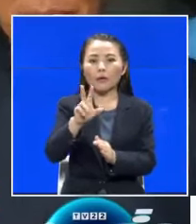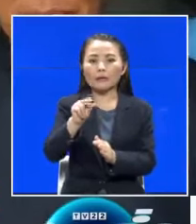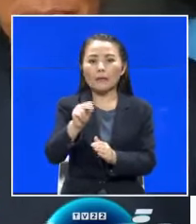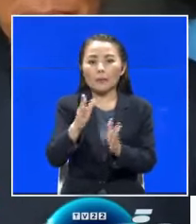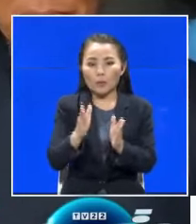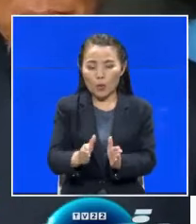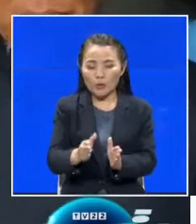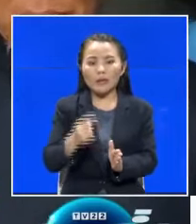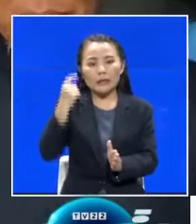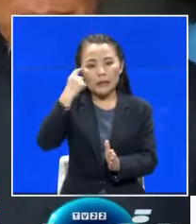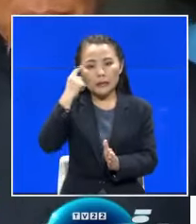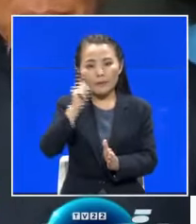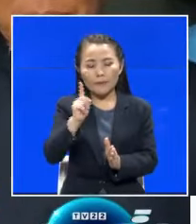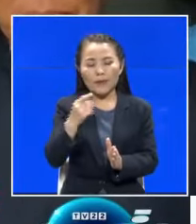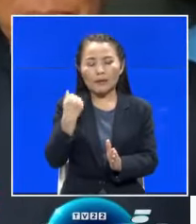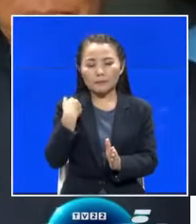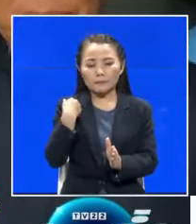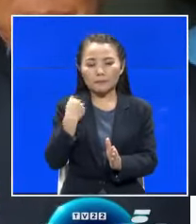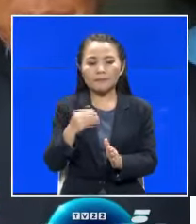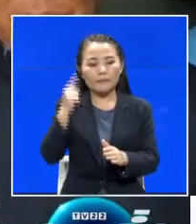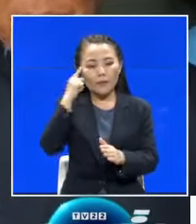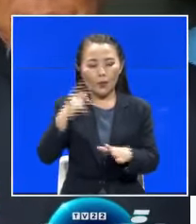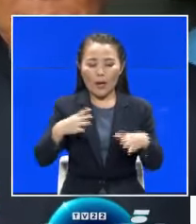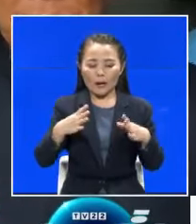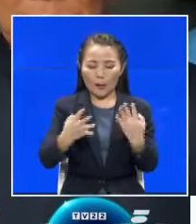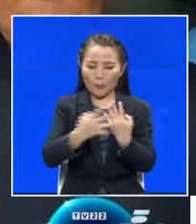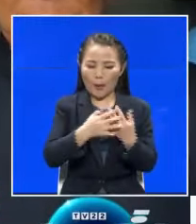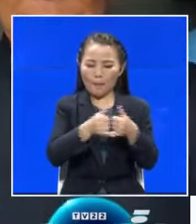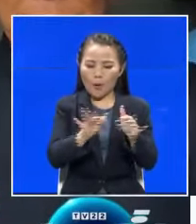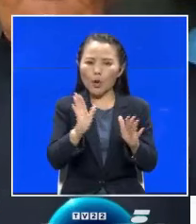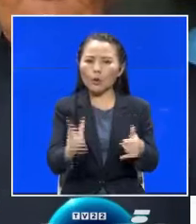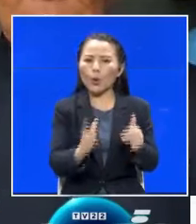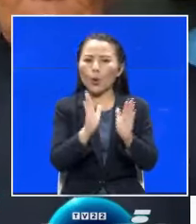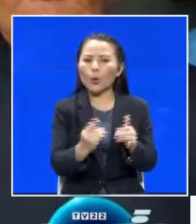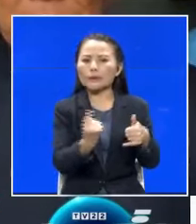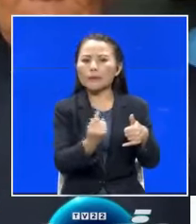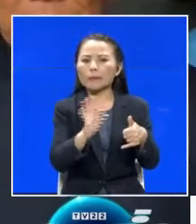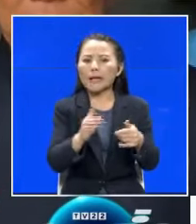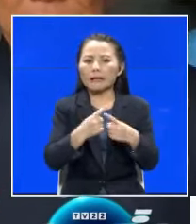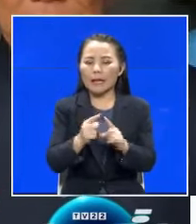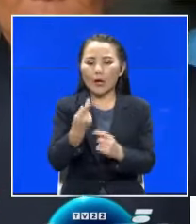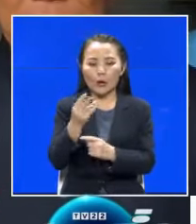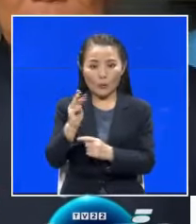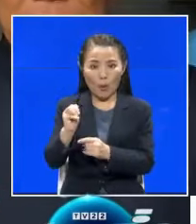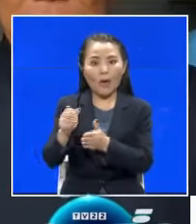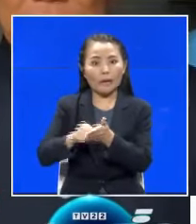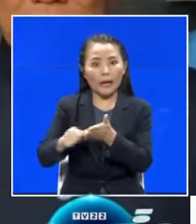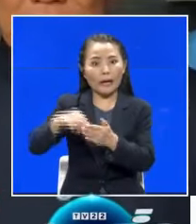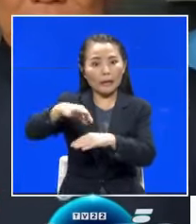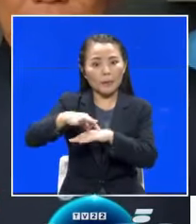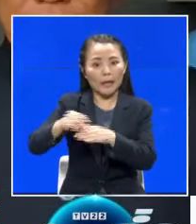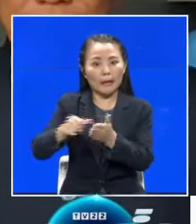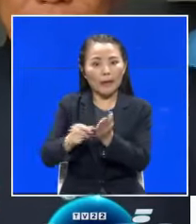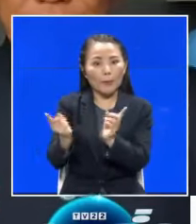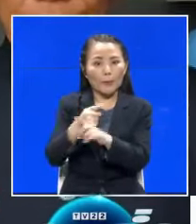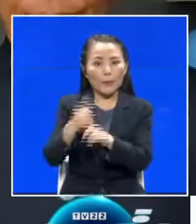ก็ถือว่าไม่ได้เป็นการพักโทษเพื่อคนใดคนหนึ่งส่วนประเด็นที่จะมีการปรับครม.หรือไม่นั้นในวันมูฮัมหมัดนอมะทา